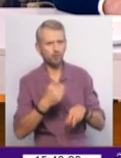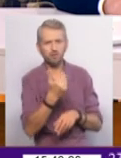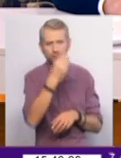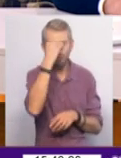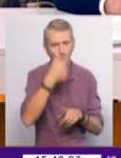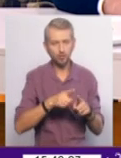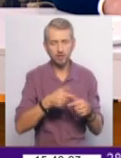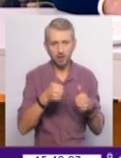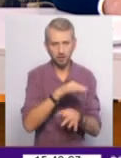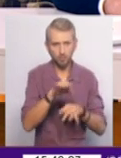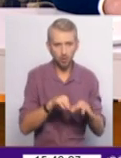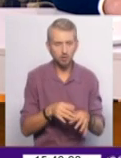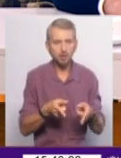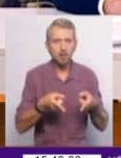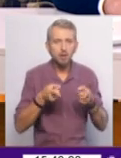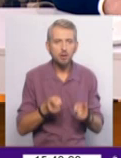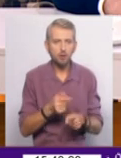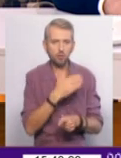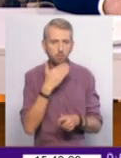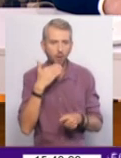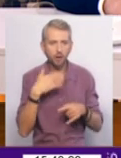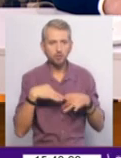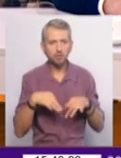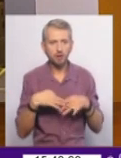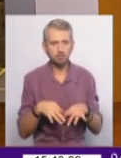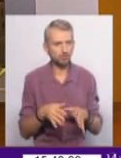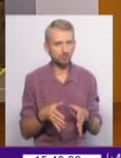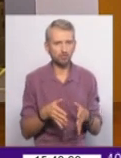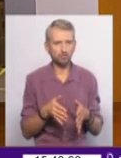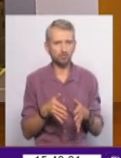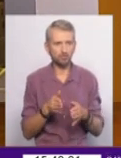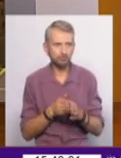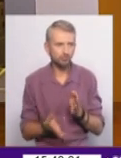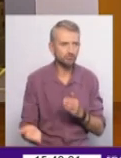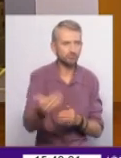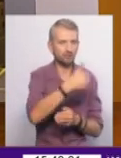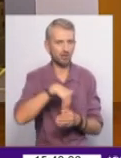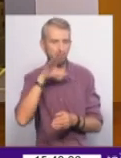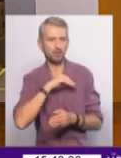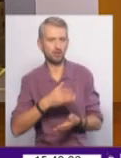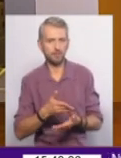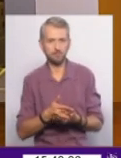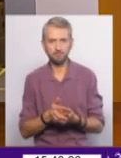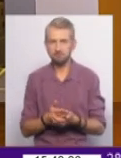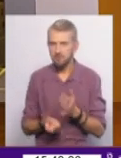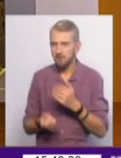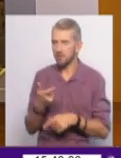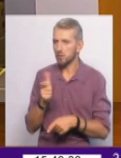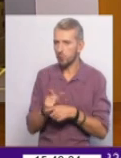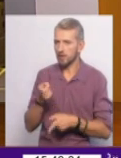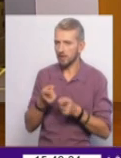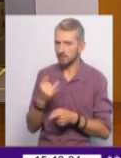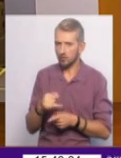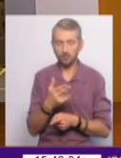гарний проєкт, тому що він реально розвантажує багато транспортних вузлів, які на сьогоднішній день стоять в корках. Як виявилося, досить реалістичний. І